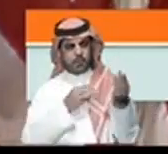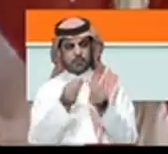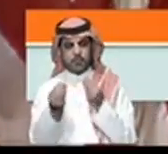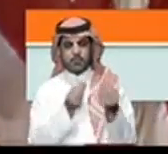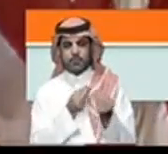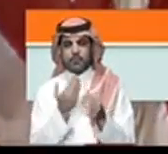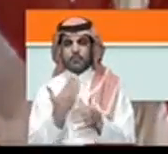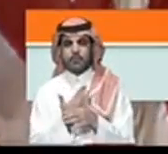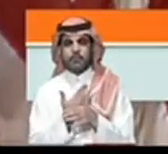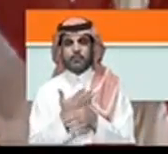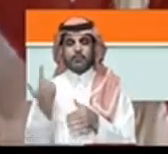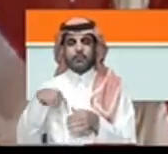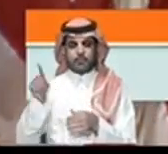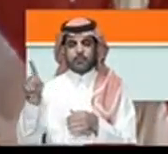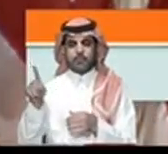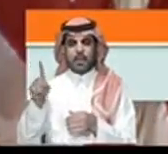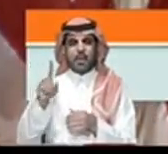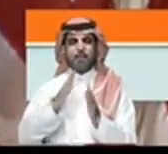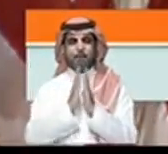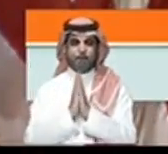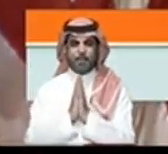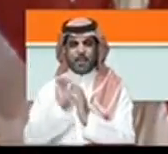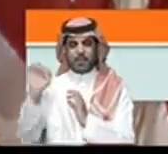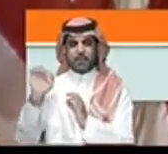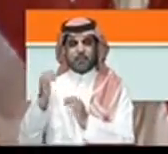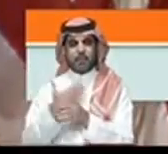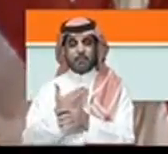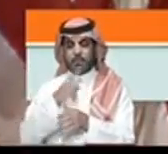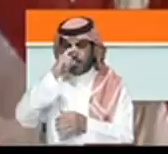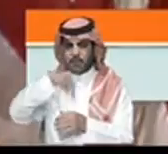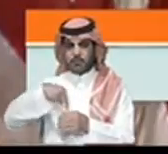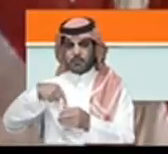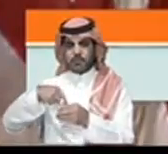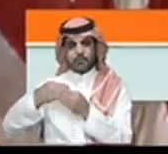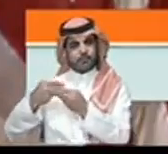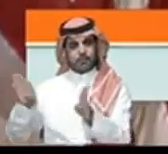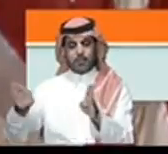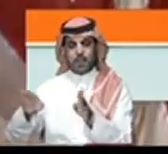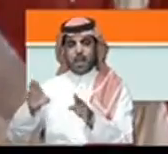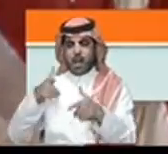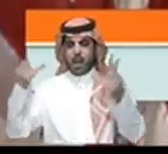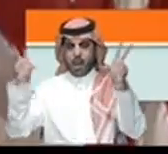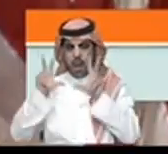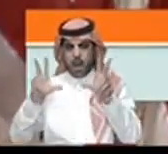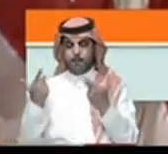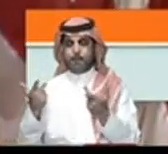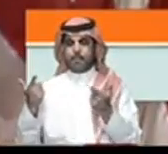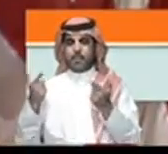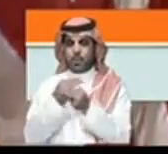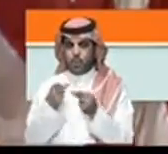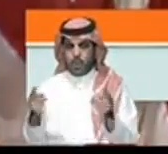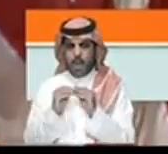ما تدعيه السلطات في ميانمار التي دعتها واشنطن للسماح بدخول وسائل الاعلام والهيئات الانسانيه